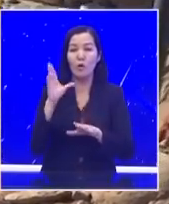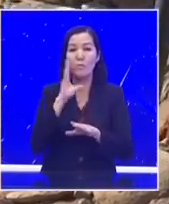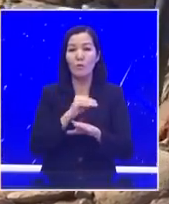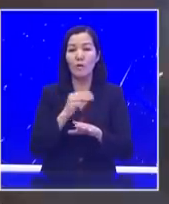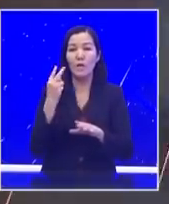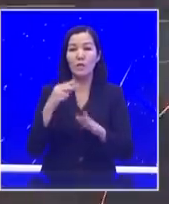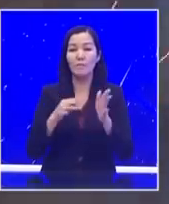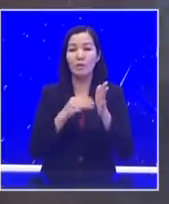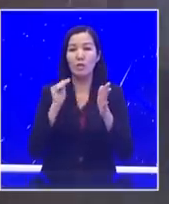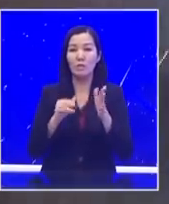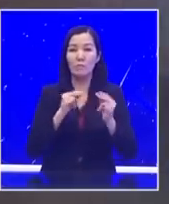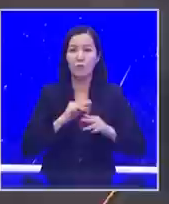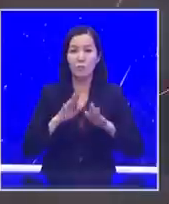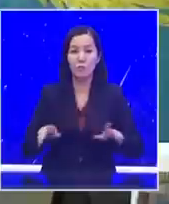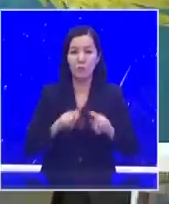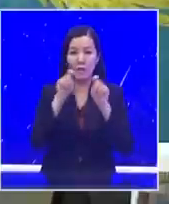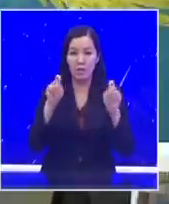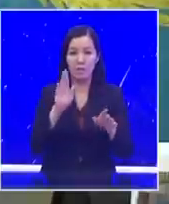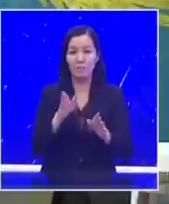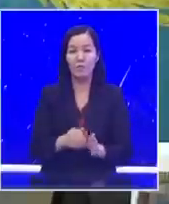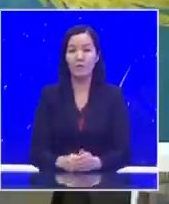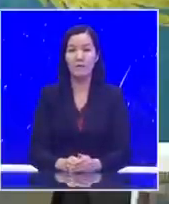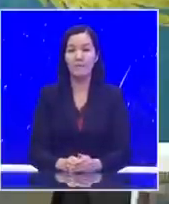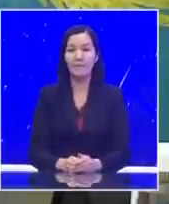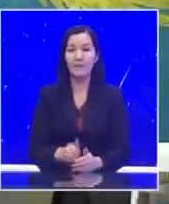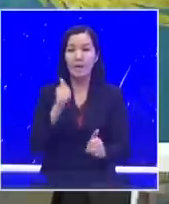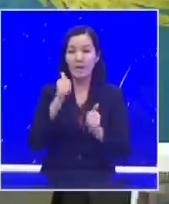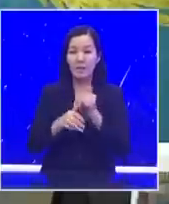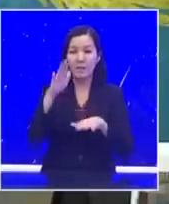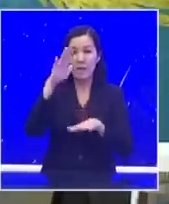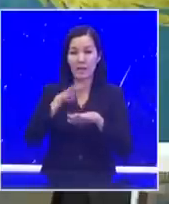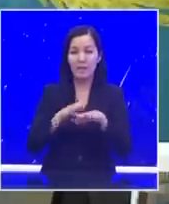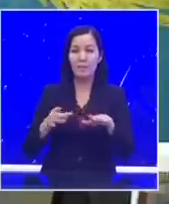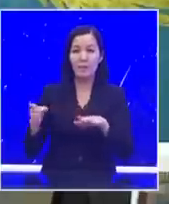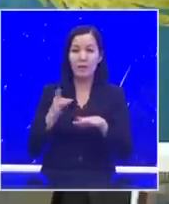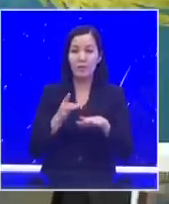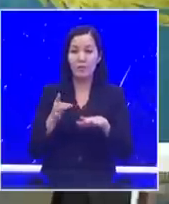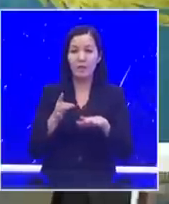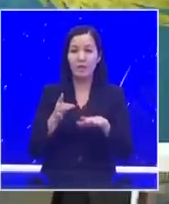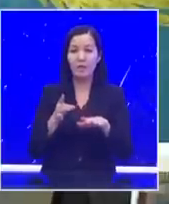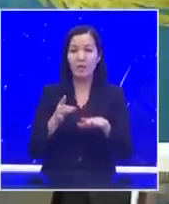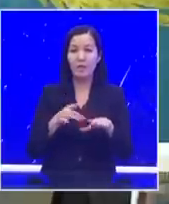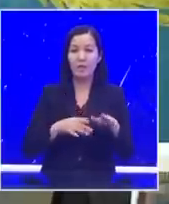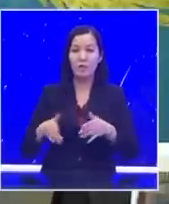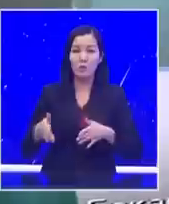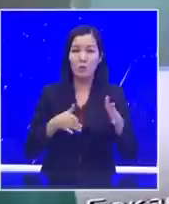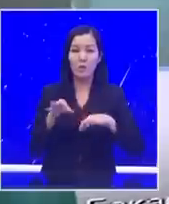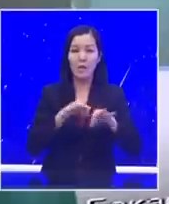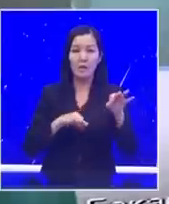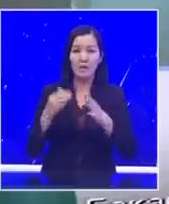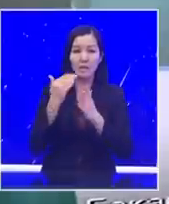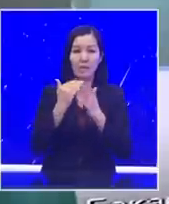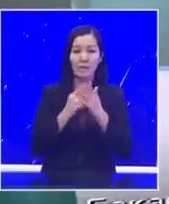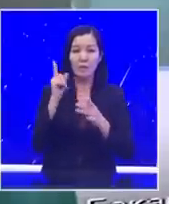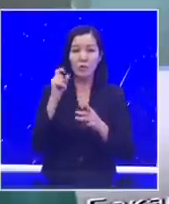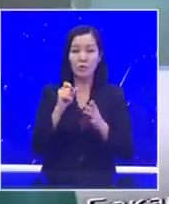000-нан аса жұмыс орнын ашпақшы. Каждый аким района сейчас, в связи с тем, что вот дорожную карту занятости мы